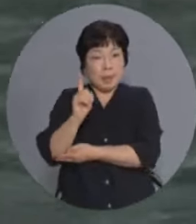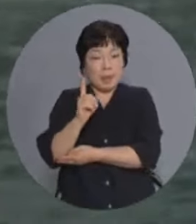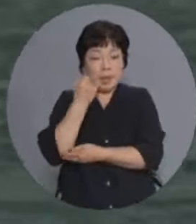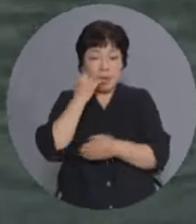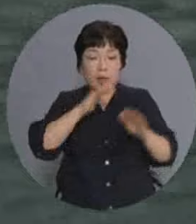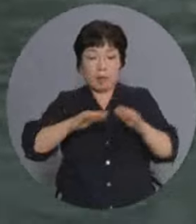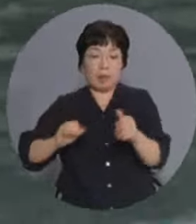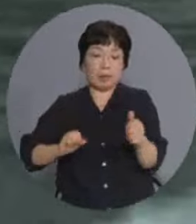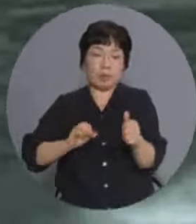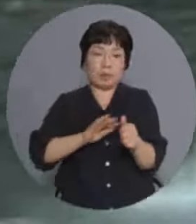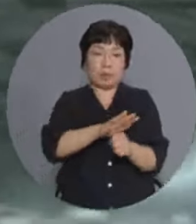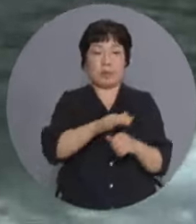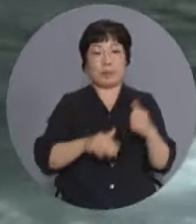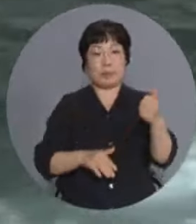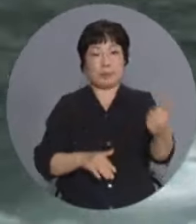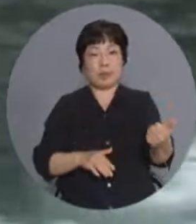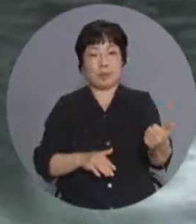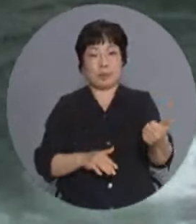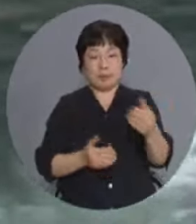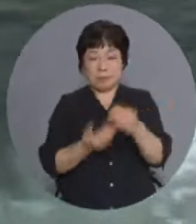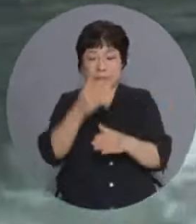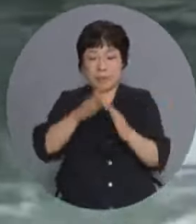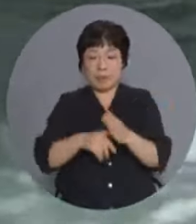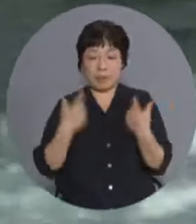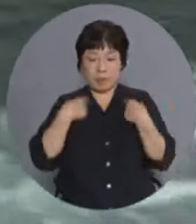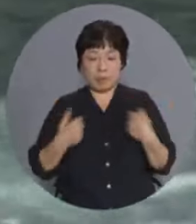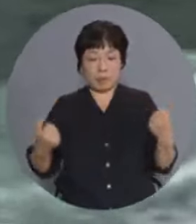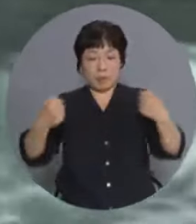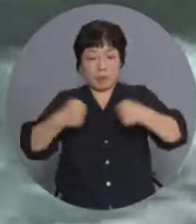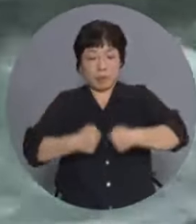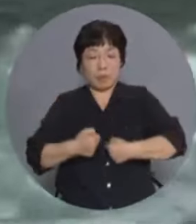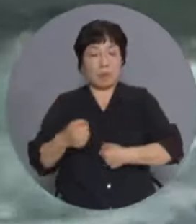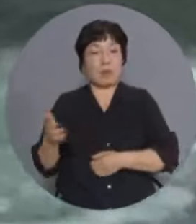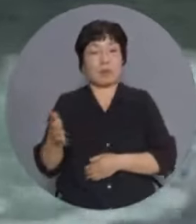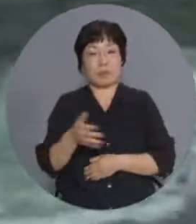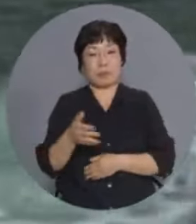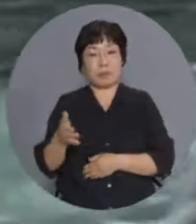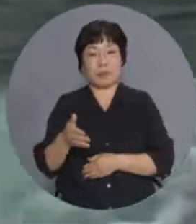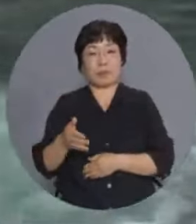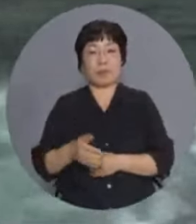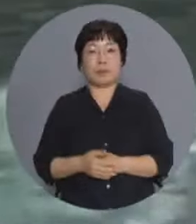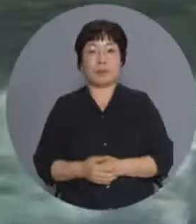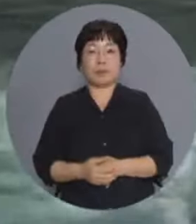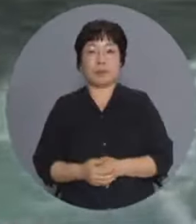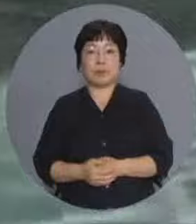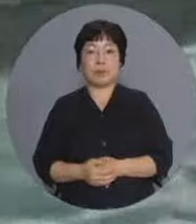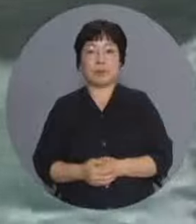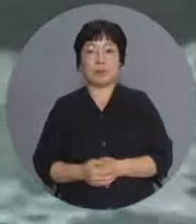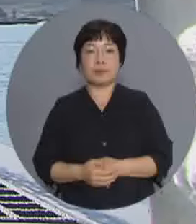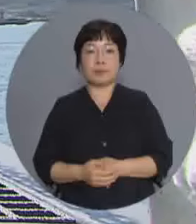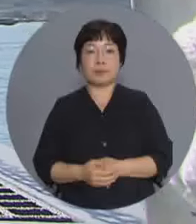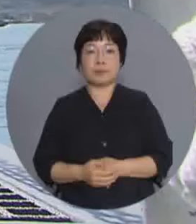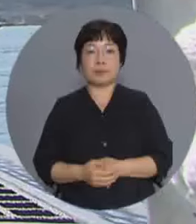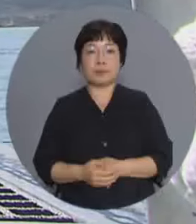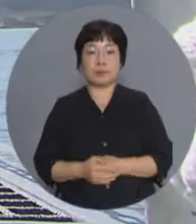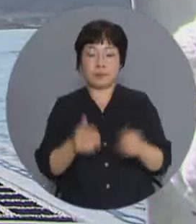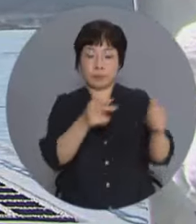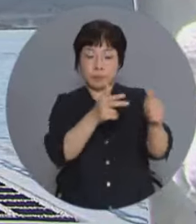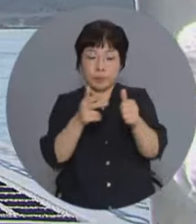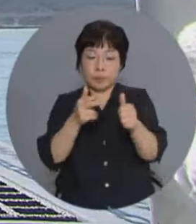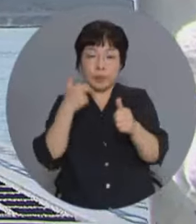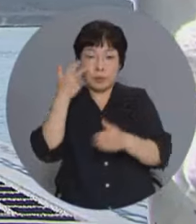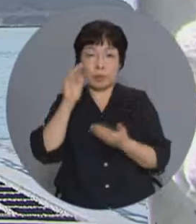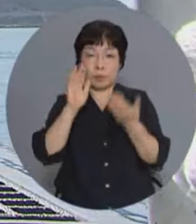파도에 휩쓸려 숨진 건데 사고 당시 구명조끼 같은 안전장구는 갖춰 입지 않은 것으로 확인됐습니다. 취재진이